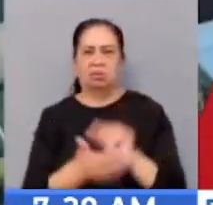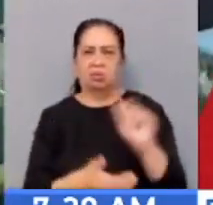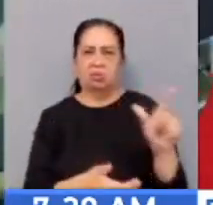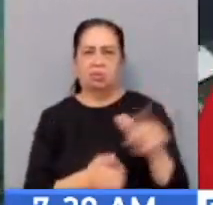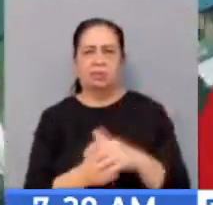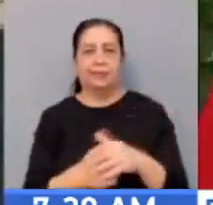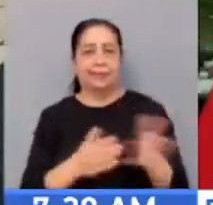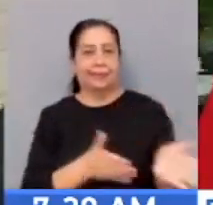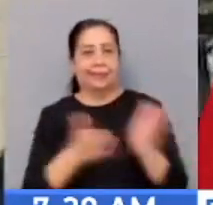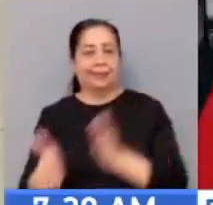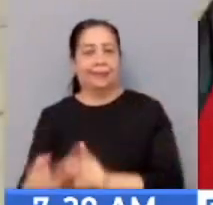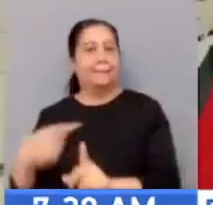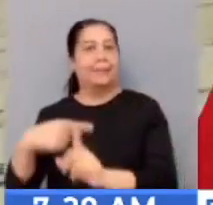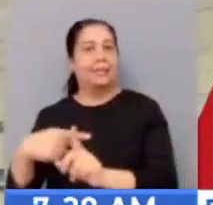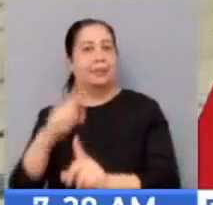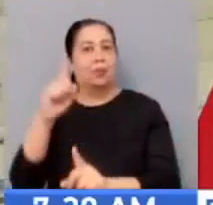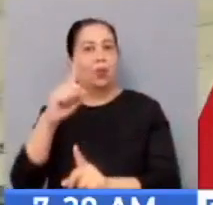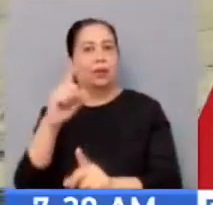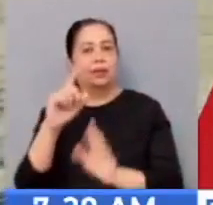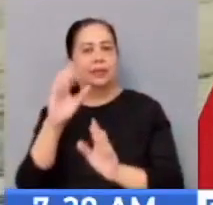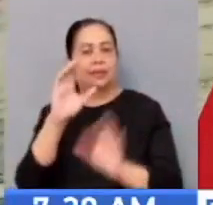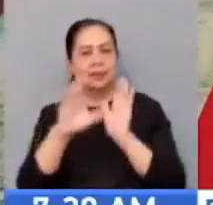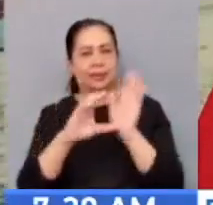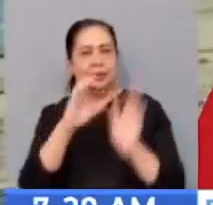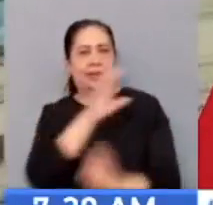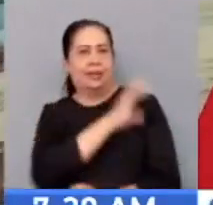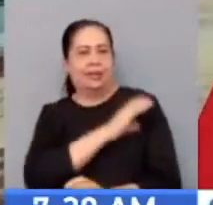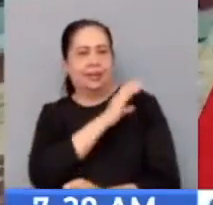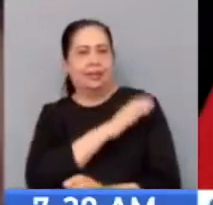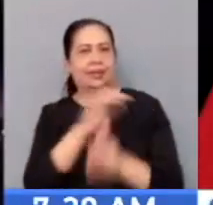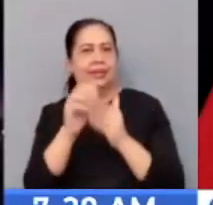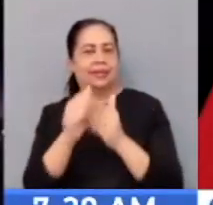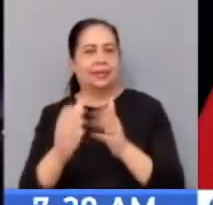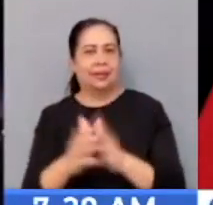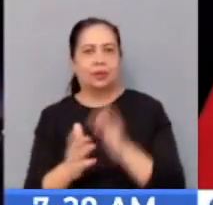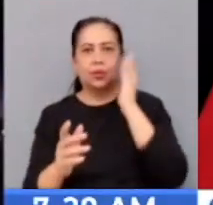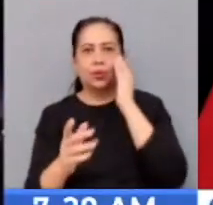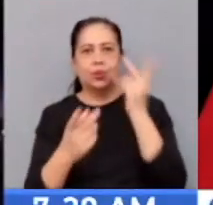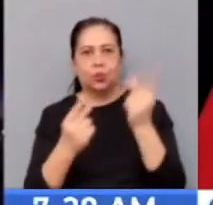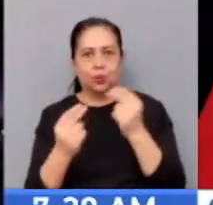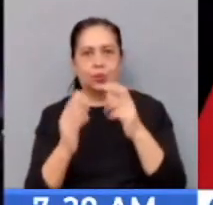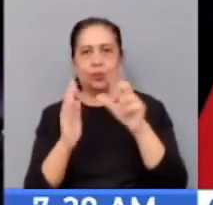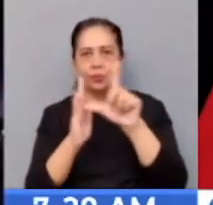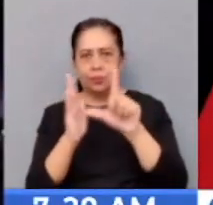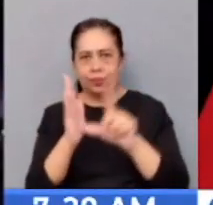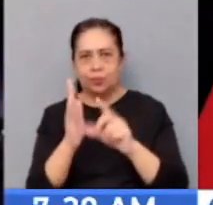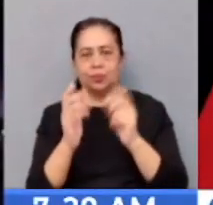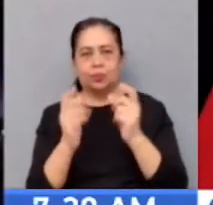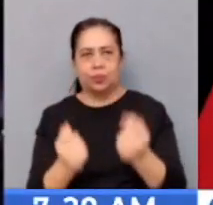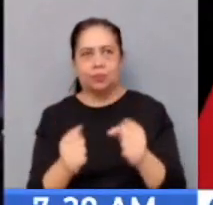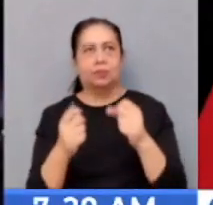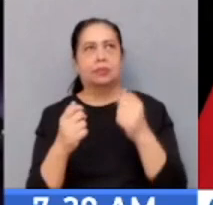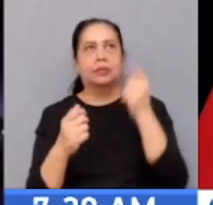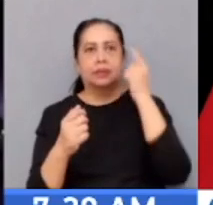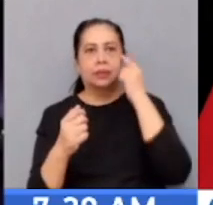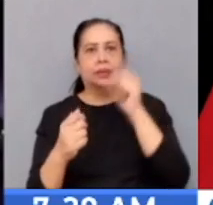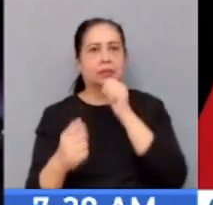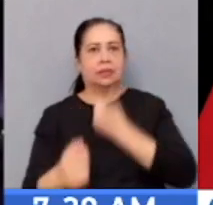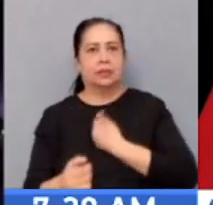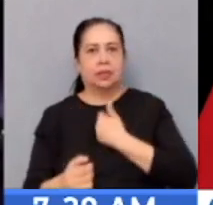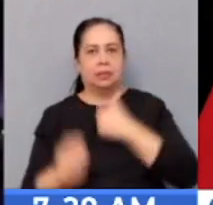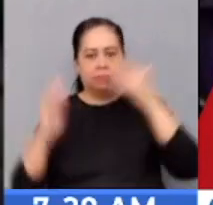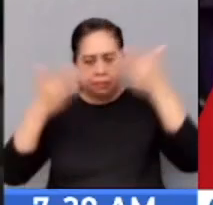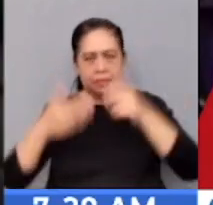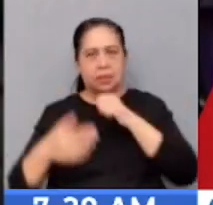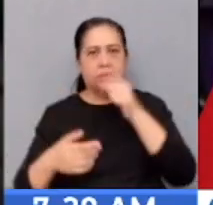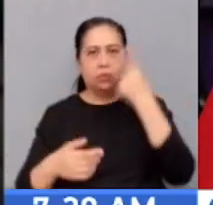Anong katangian ang dapat taglayin ng isang leader? Marunong siyang gumawa ng batas, marunong siya, hindi pang sarili, hindi pang mayamang, kundi pang